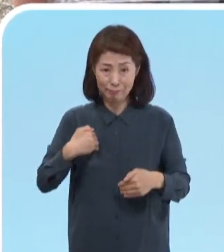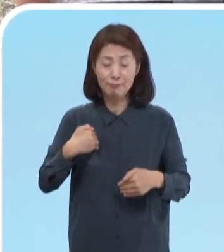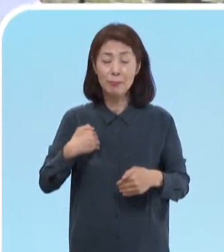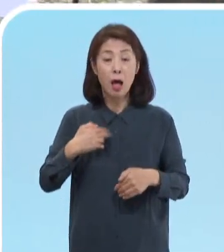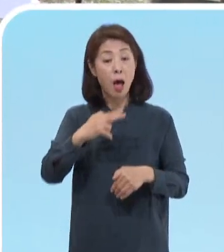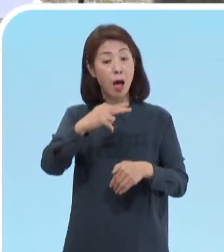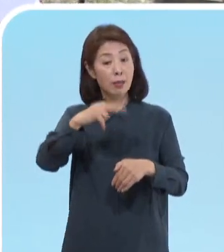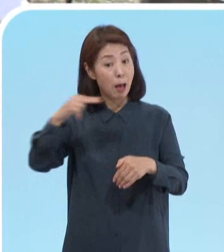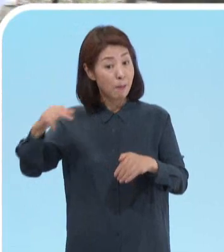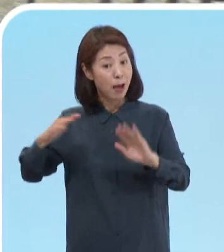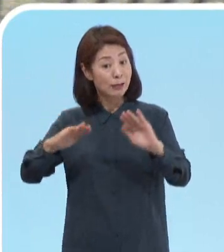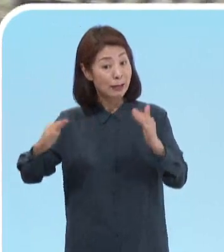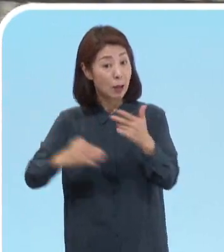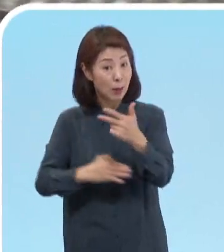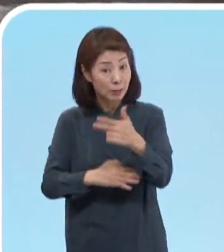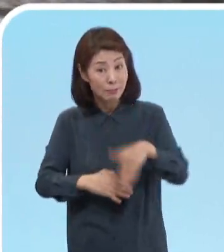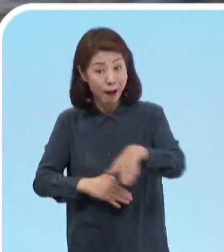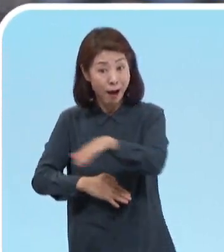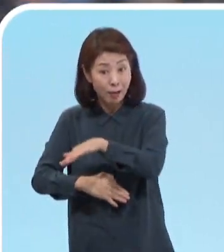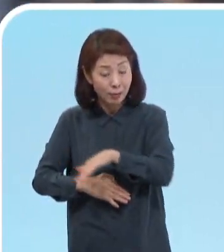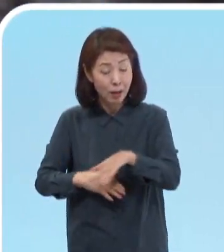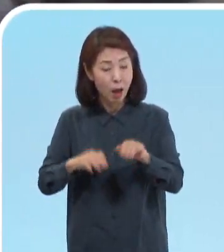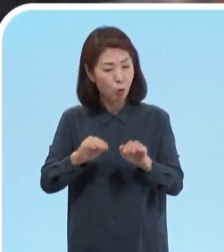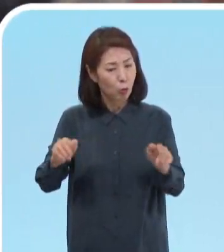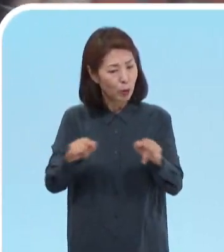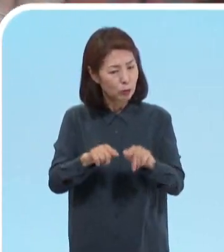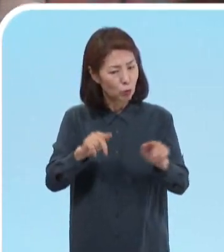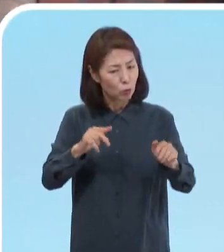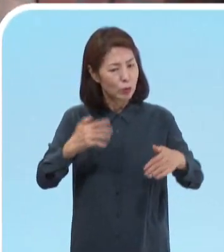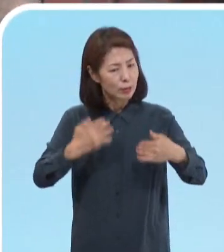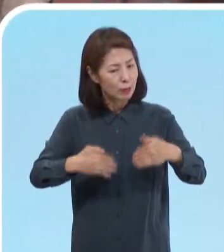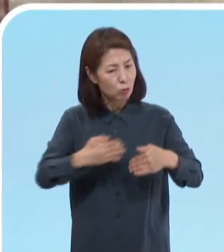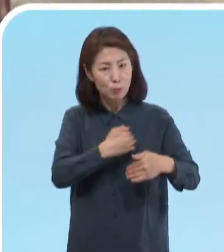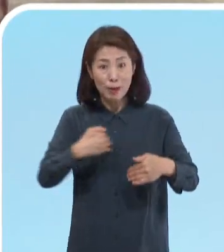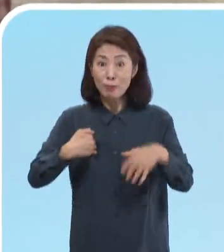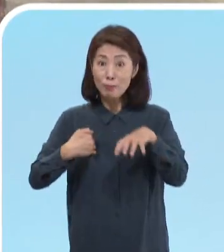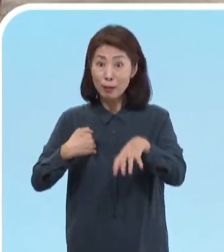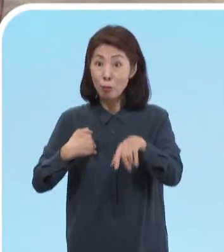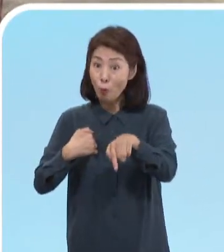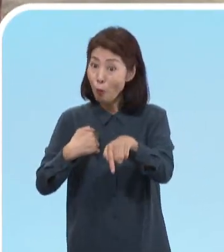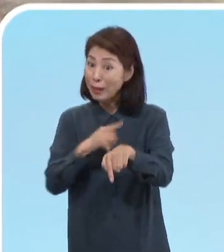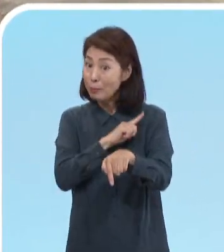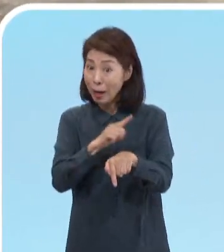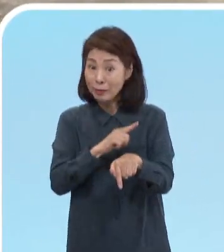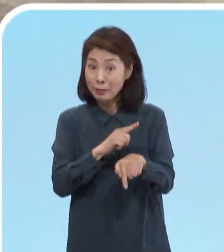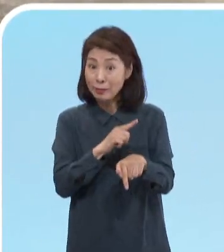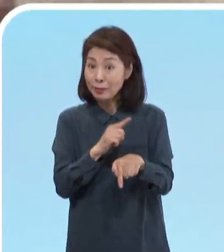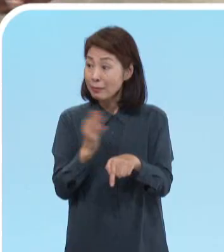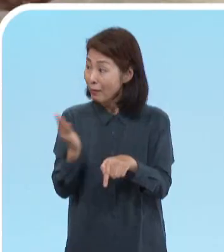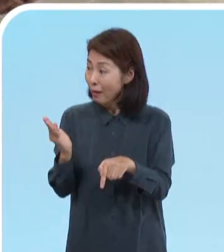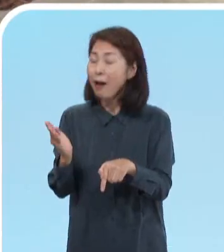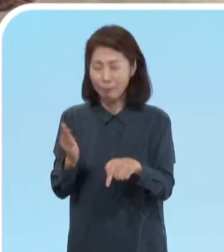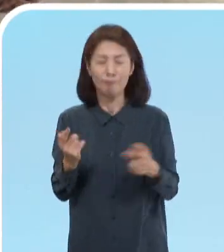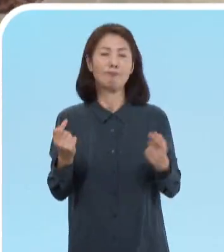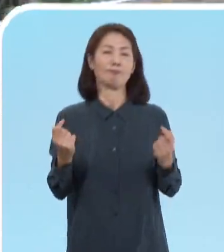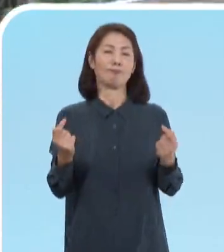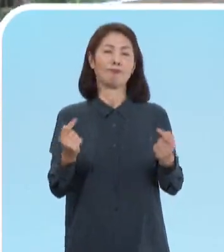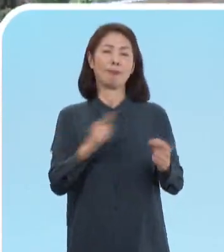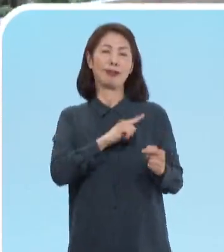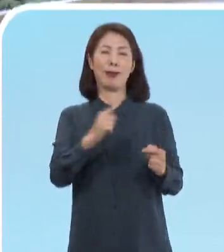で子どもと遊べる一番の場所ですか、ここは？ そうですね、一番と思ってます。